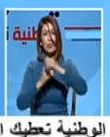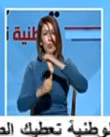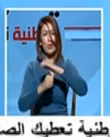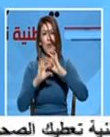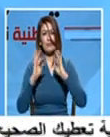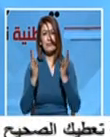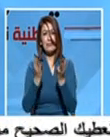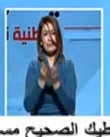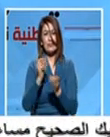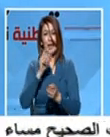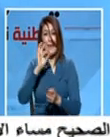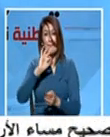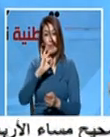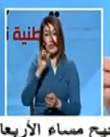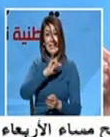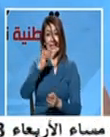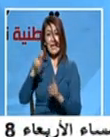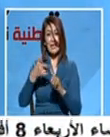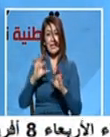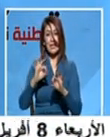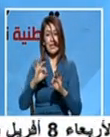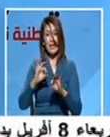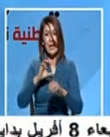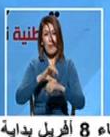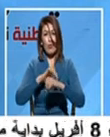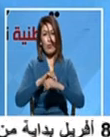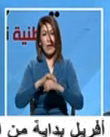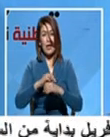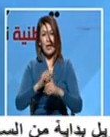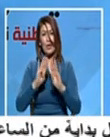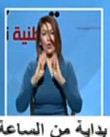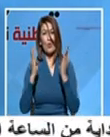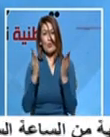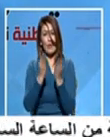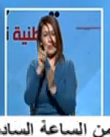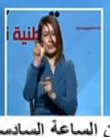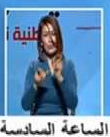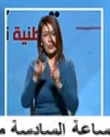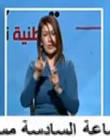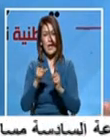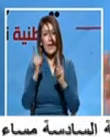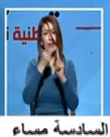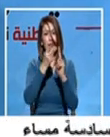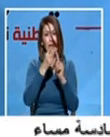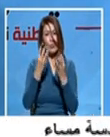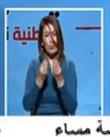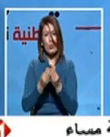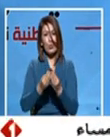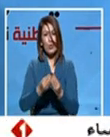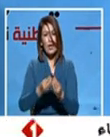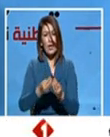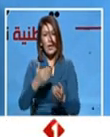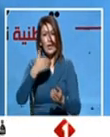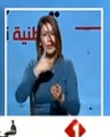نحكي معناتها ما نحكيش المنظومه العموميه بركه، ولكن حتى لو سيكتور بريفي سارتان مومون